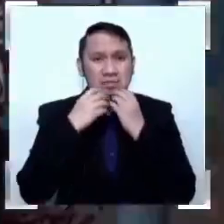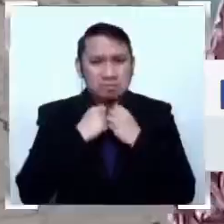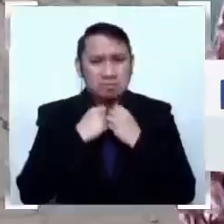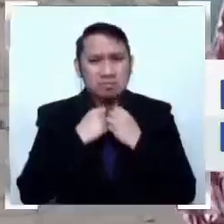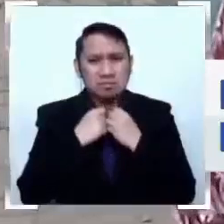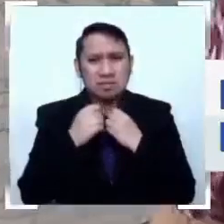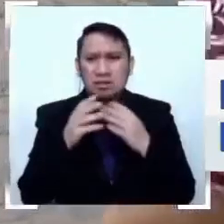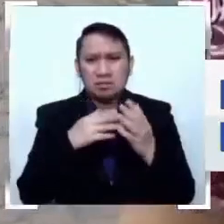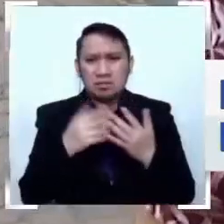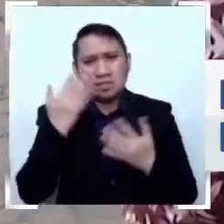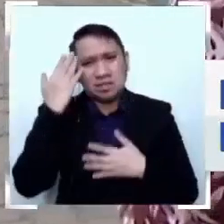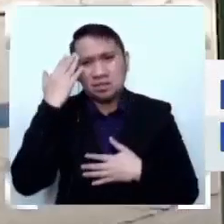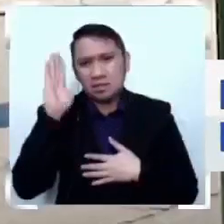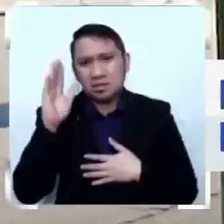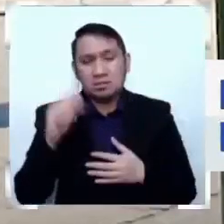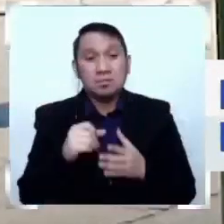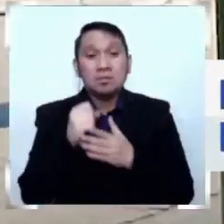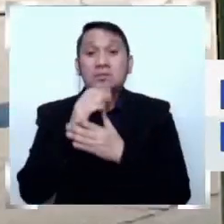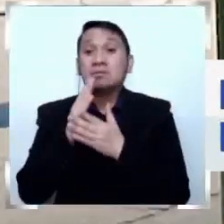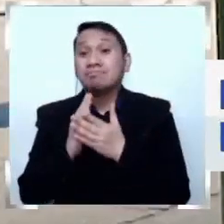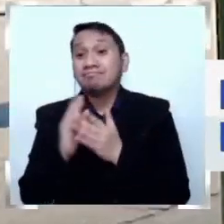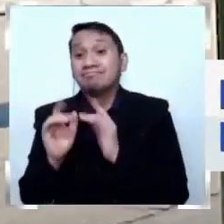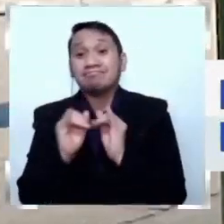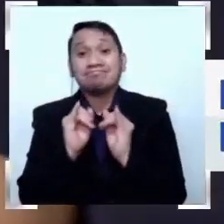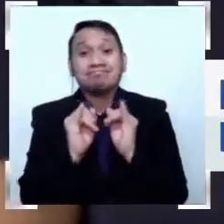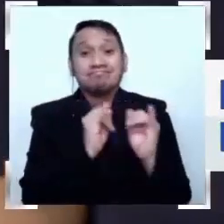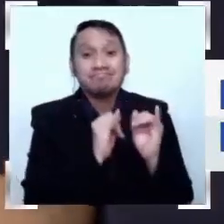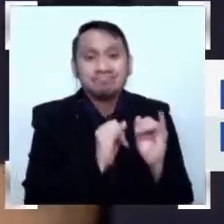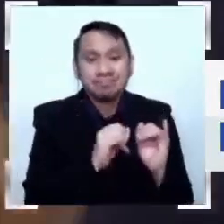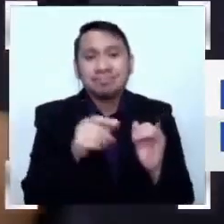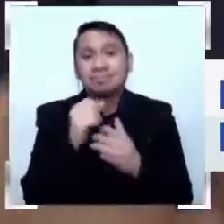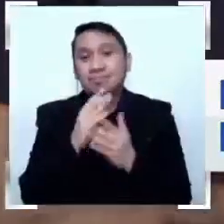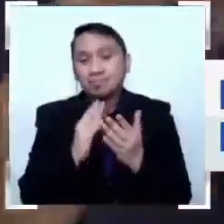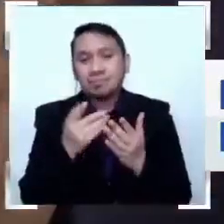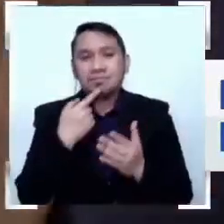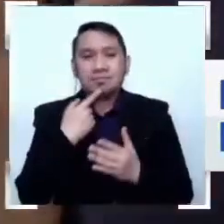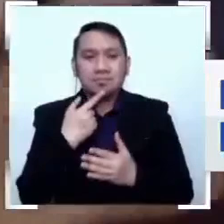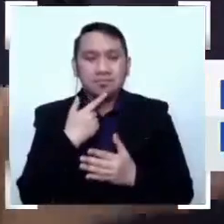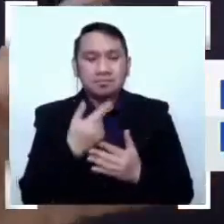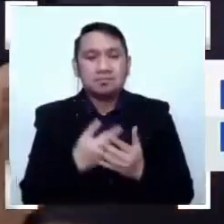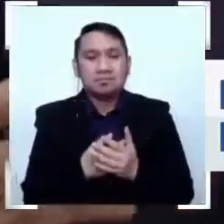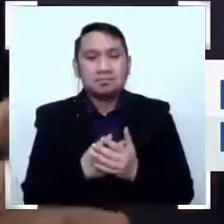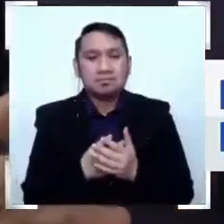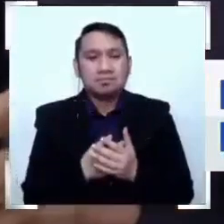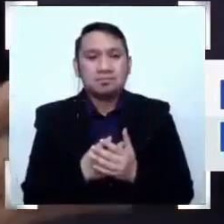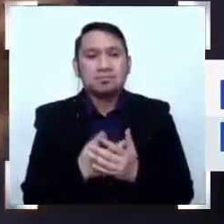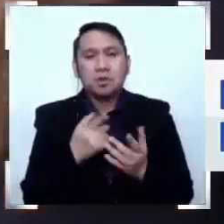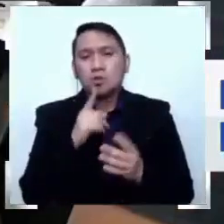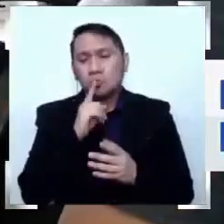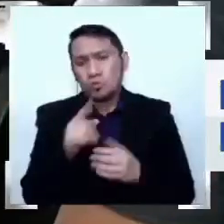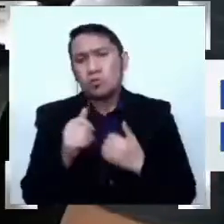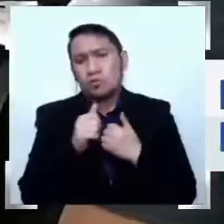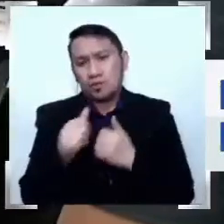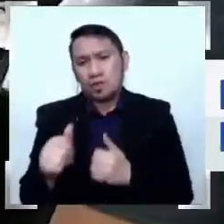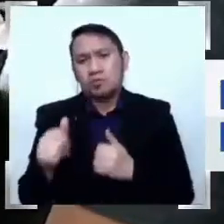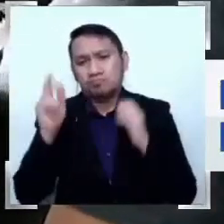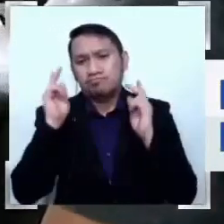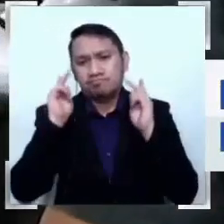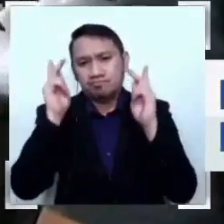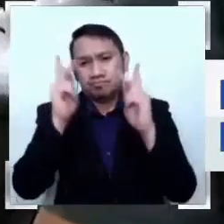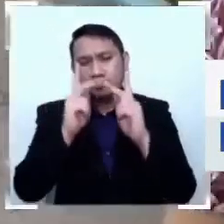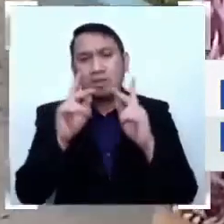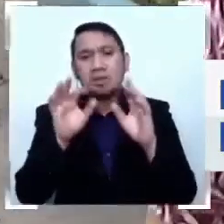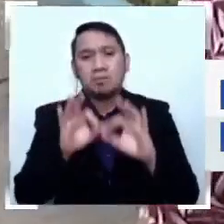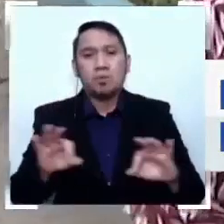ngayon. Ang iba namang nakausap ng GMA Integrated News, tatalima sa bili ng Santo Papa. Ang mahalaga raw, magkakasama silang